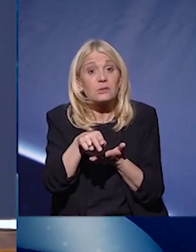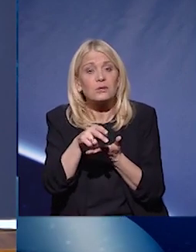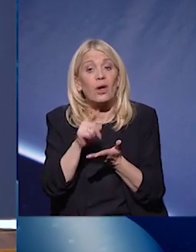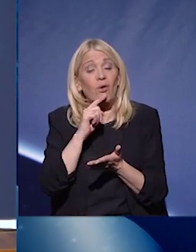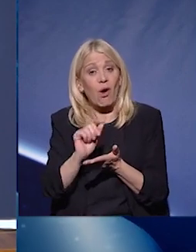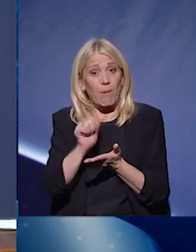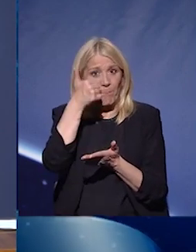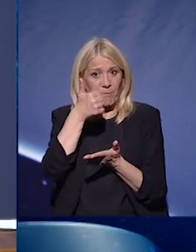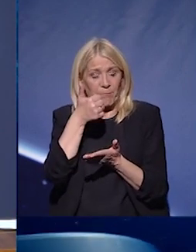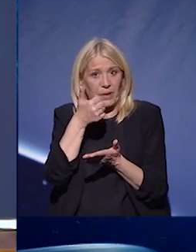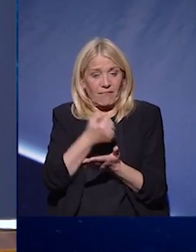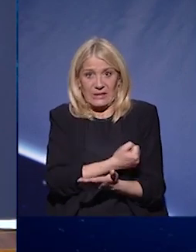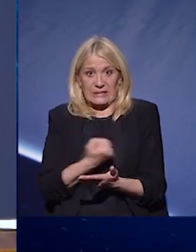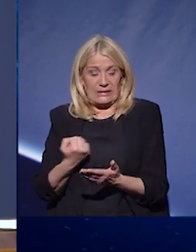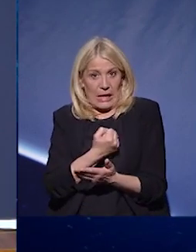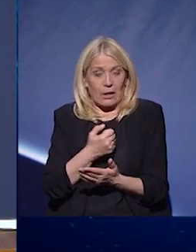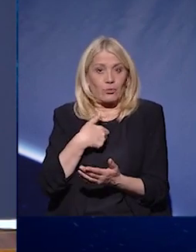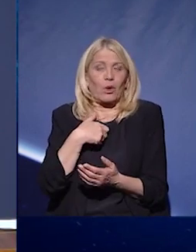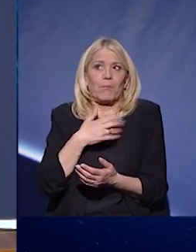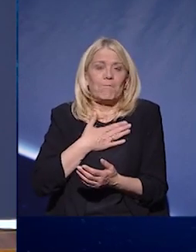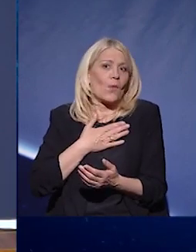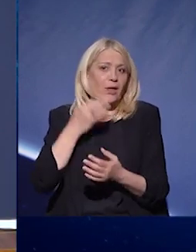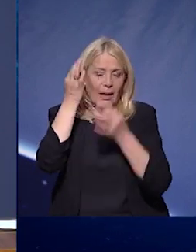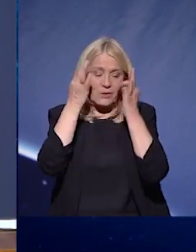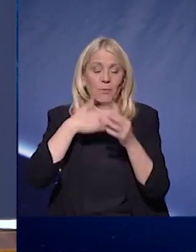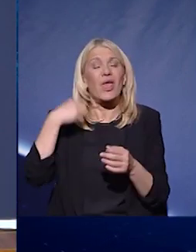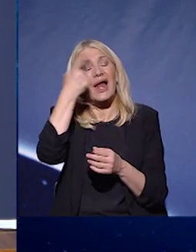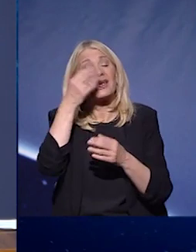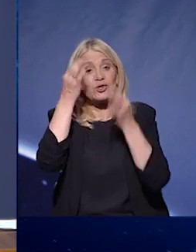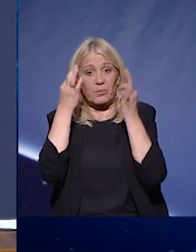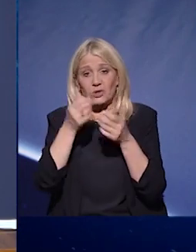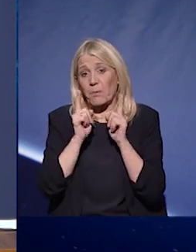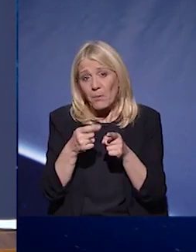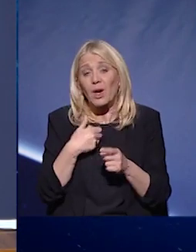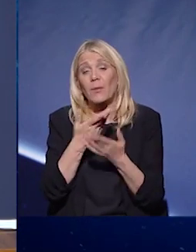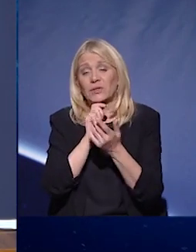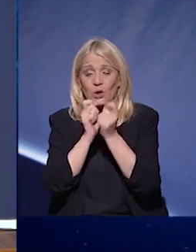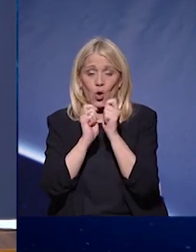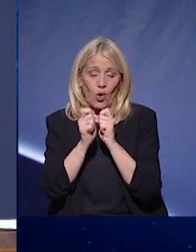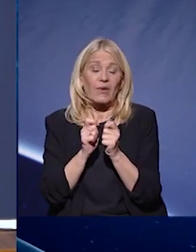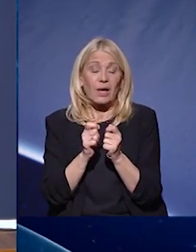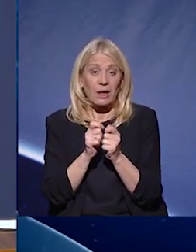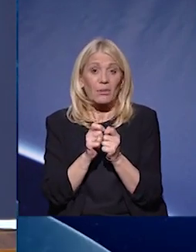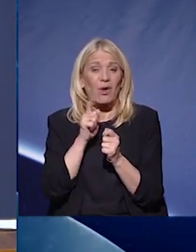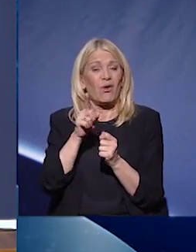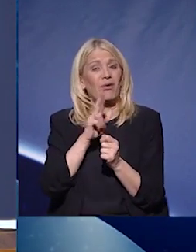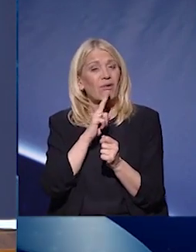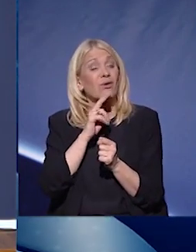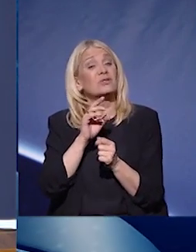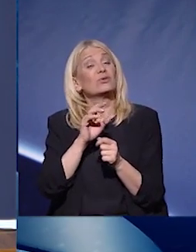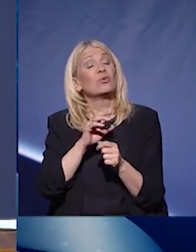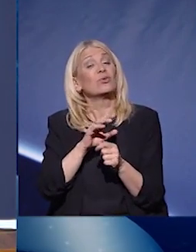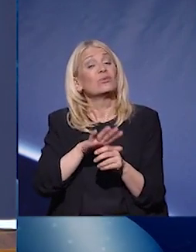prvi stegnuti najviše, a to je sad moje mišljenje, to je opet moje lično mišljenje, to moramo da se dogovaramo. Znači oni koji su sve